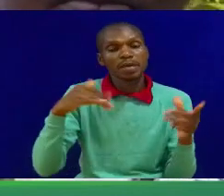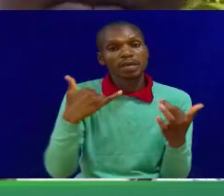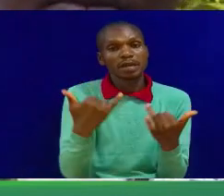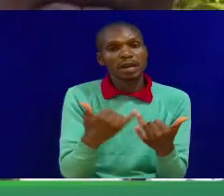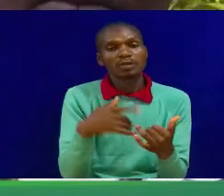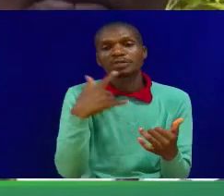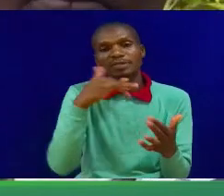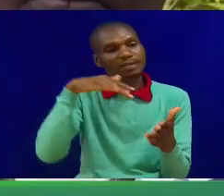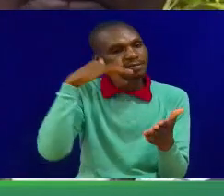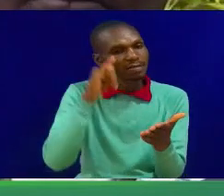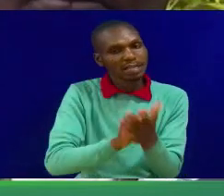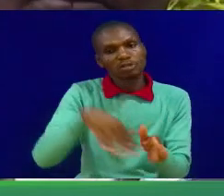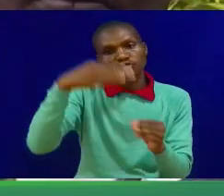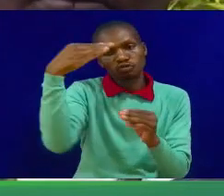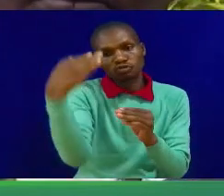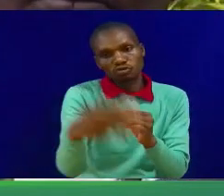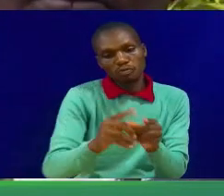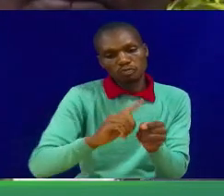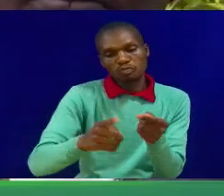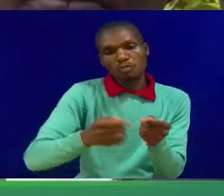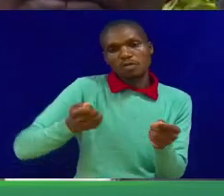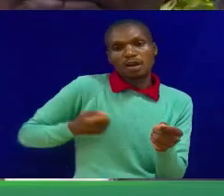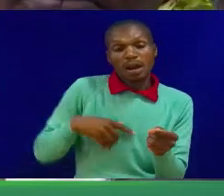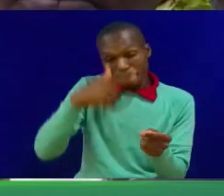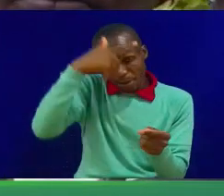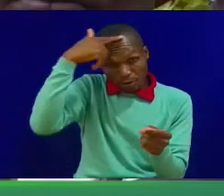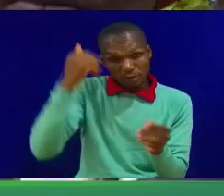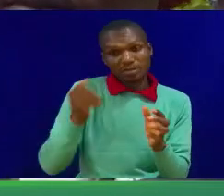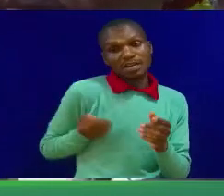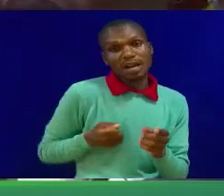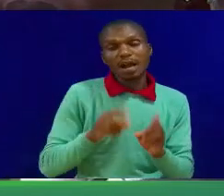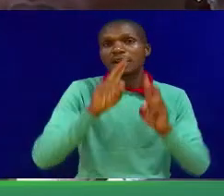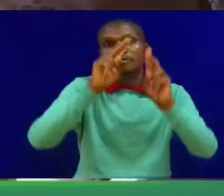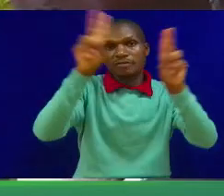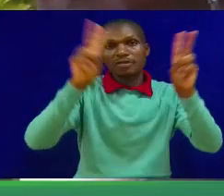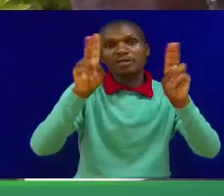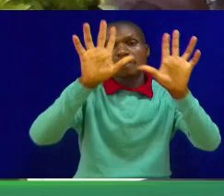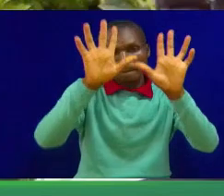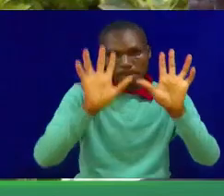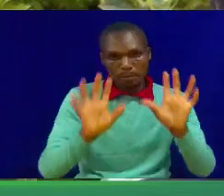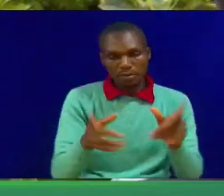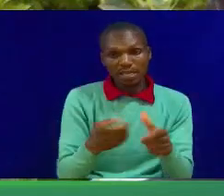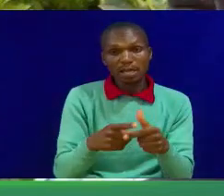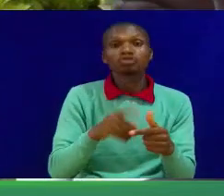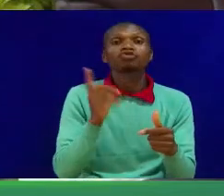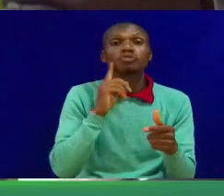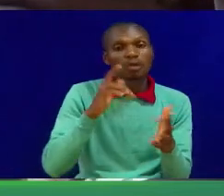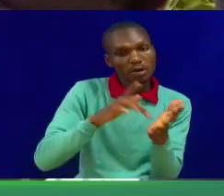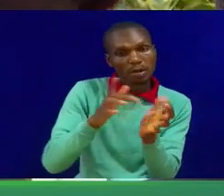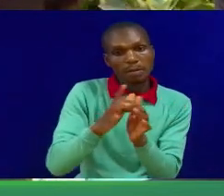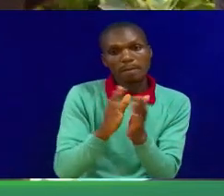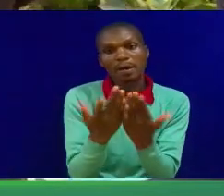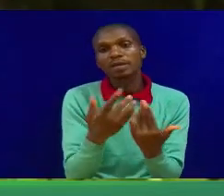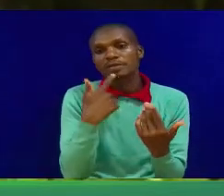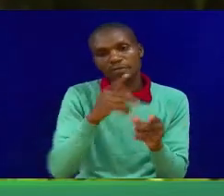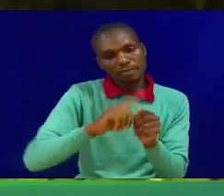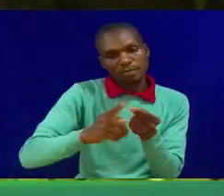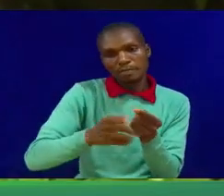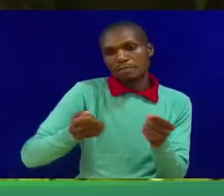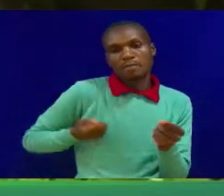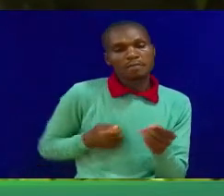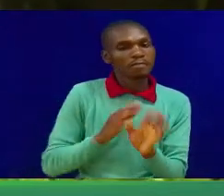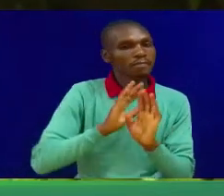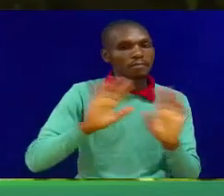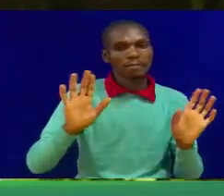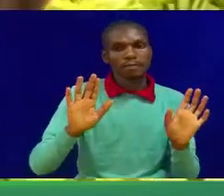kuharibu msichana yako, kwa sababu msichana ni wa muhimu, msichana ni wa kesho, na hata katika Biblia wasichana hawakukeketwa. Waigo